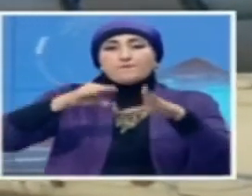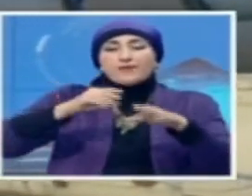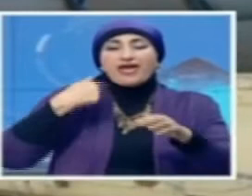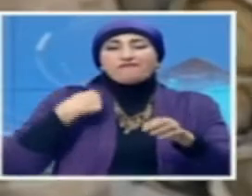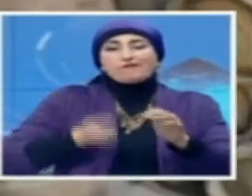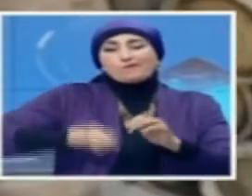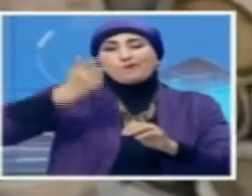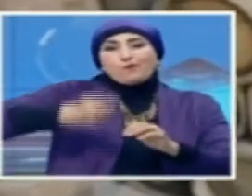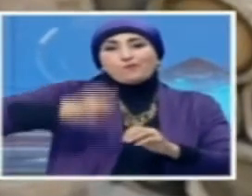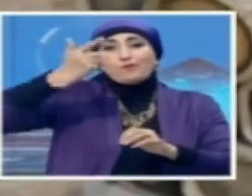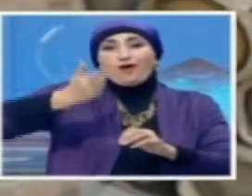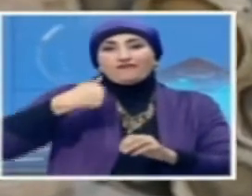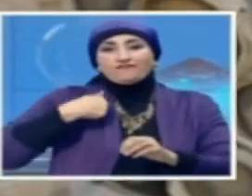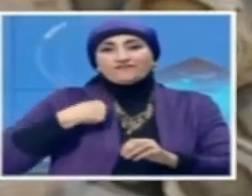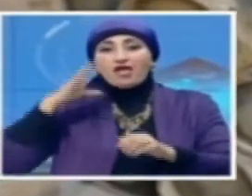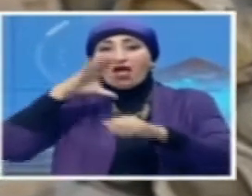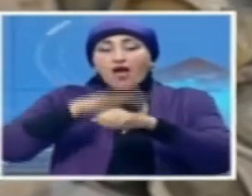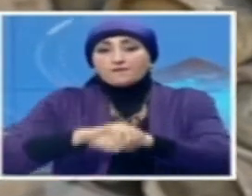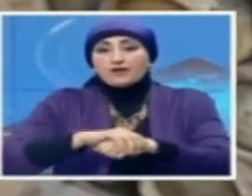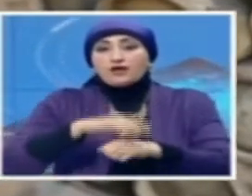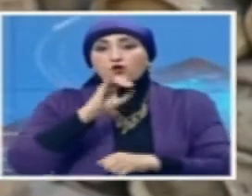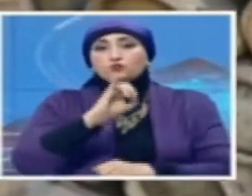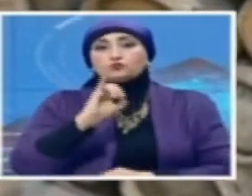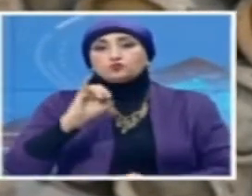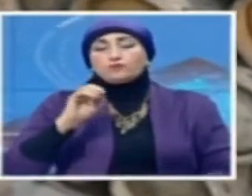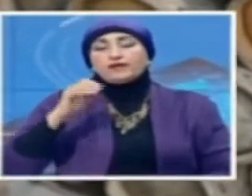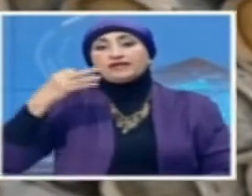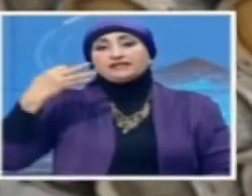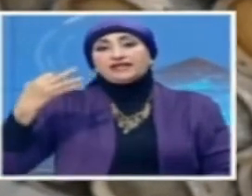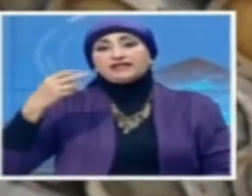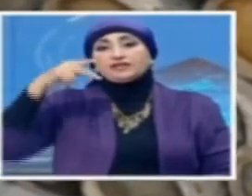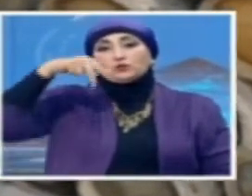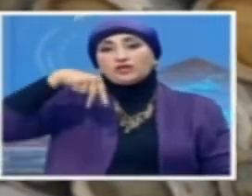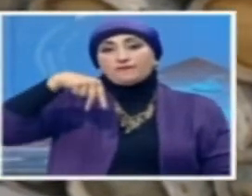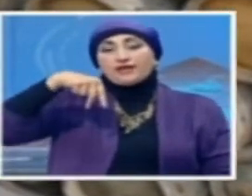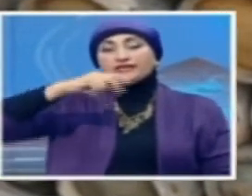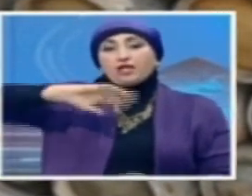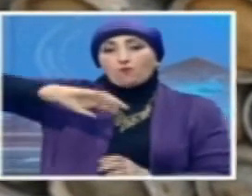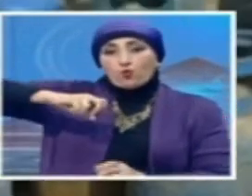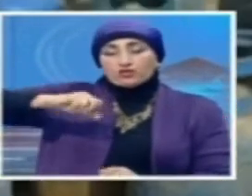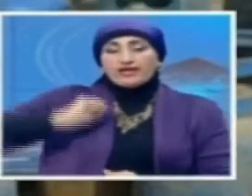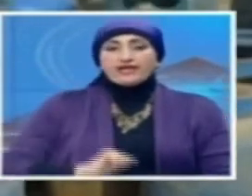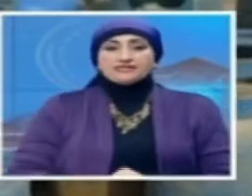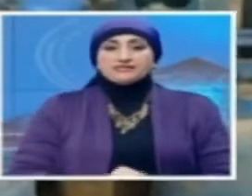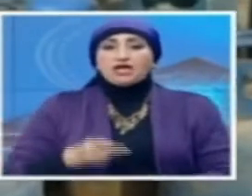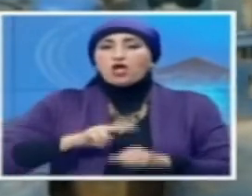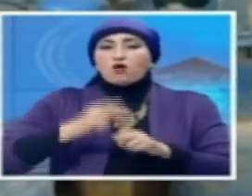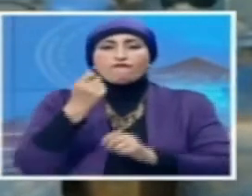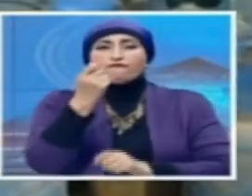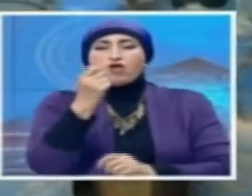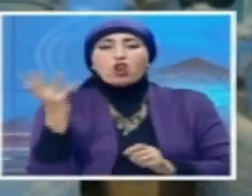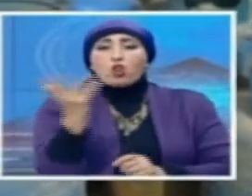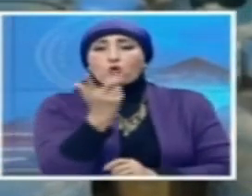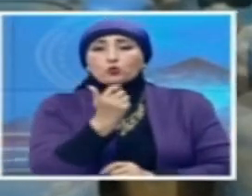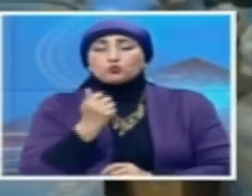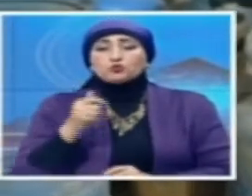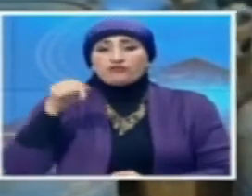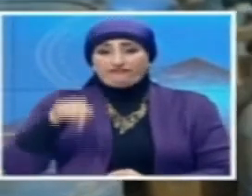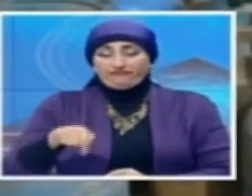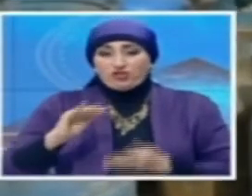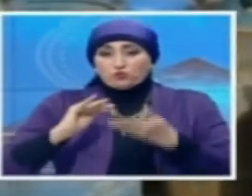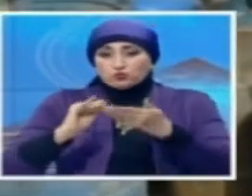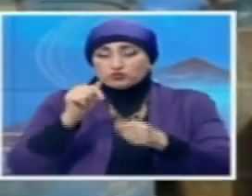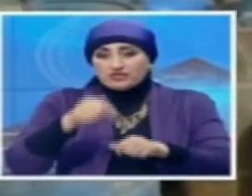السوداء بمضبوطات بلغت 583 اسطوانة بوتاجاز تقدر قيمة الغاز المدعم فيها